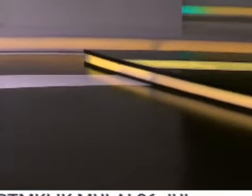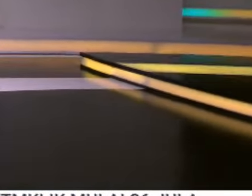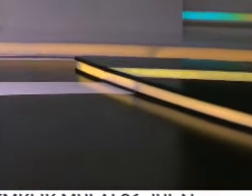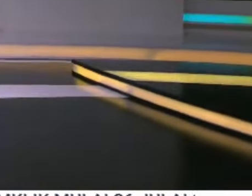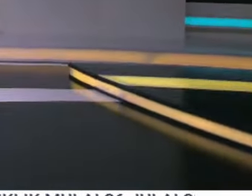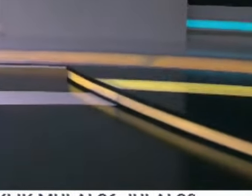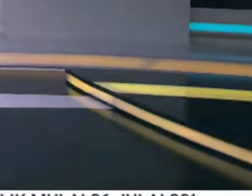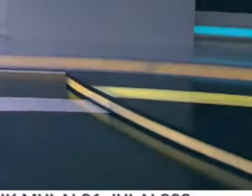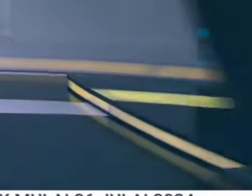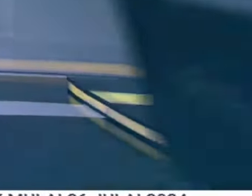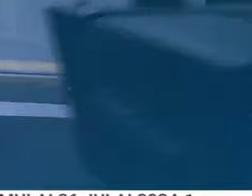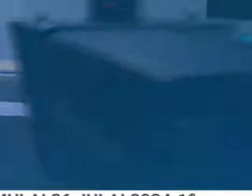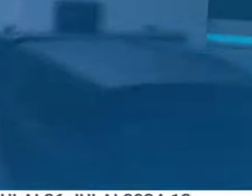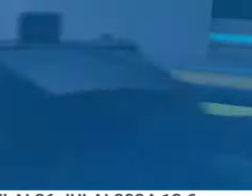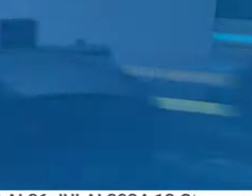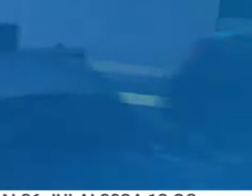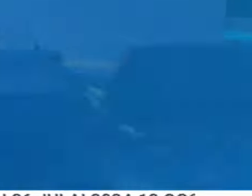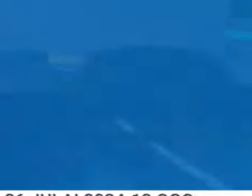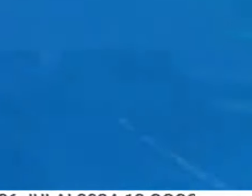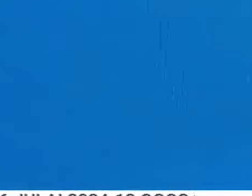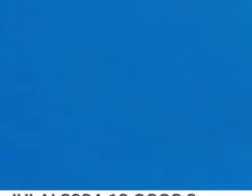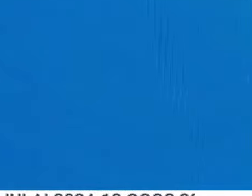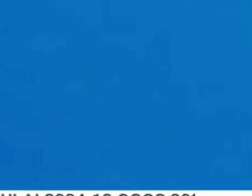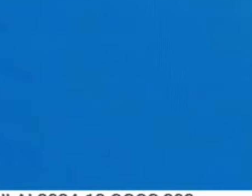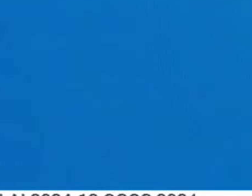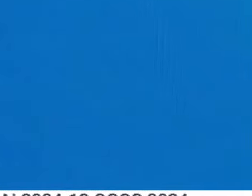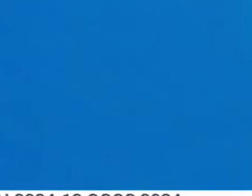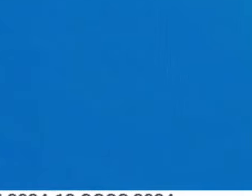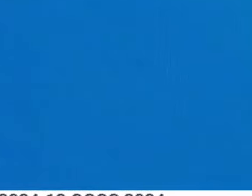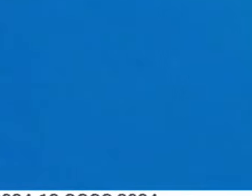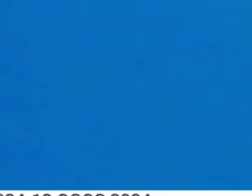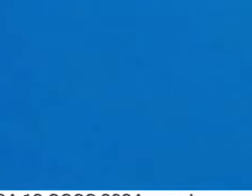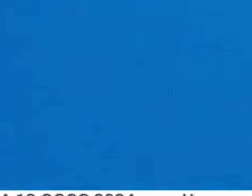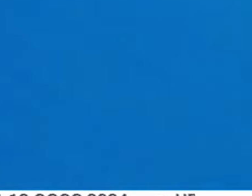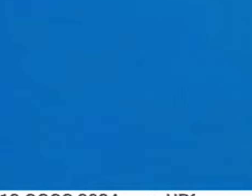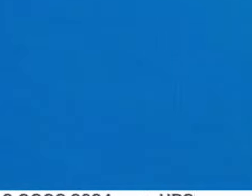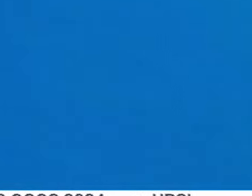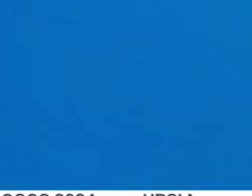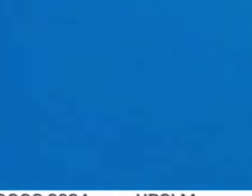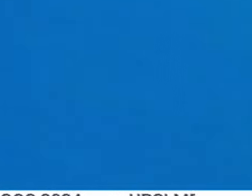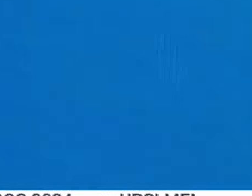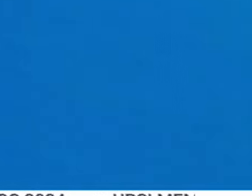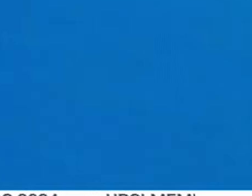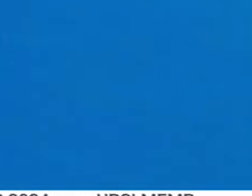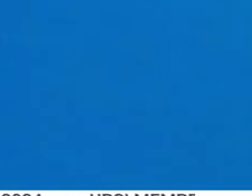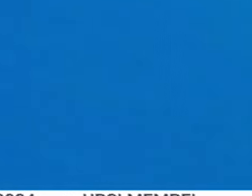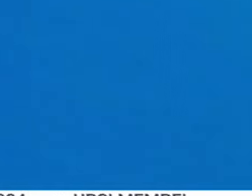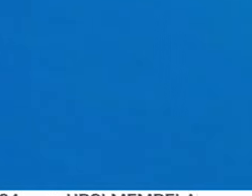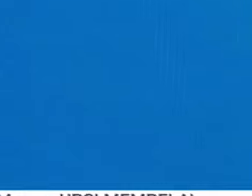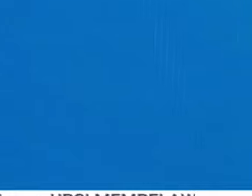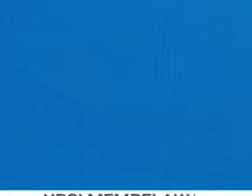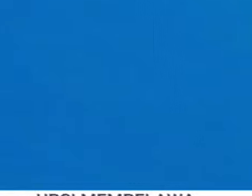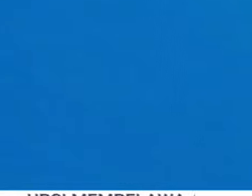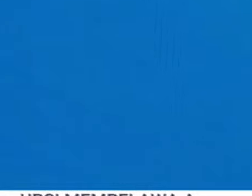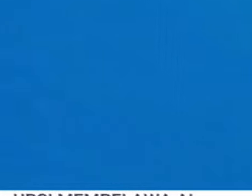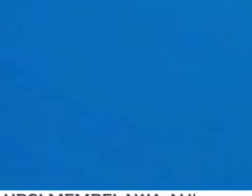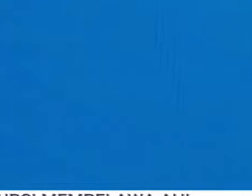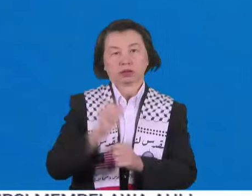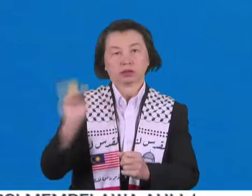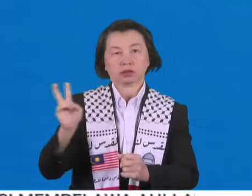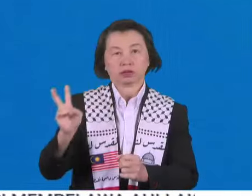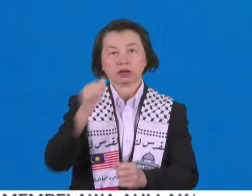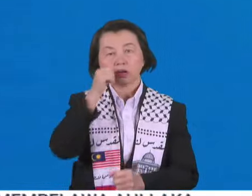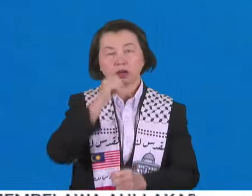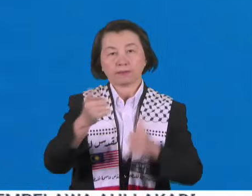Assalamualaikum, salam Malaysia Madani. Kanta 744 dimulakan dengan kabar gembira dari Paris. Perlitan Antinah tempa nama sebagai regu